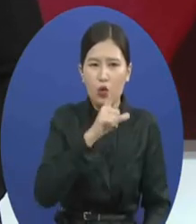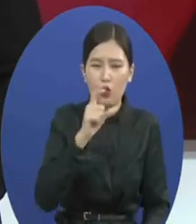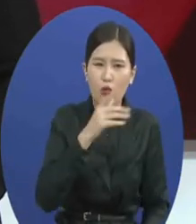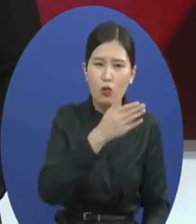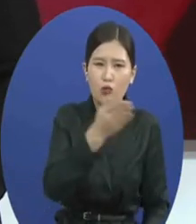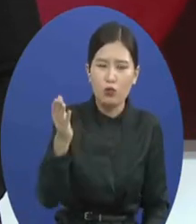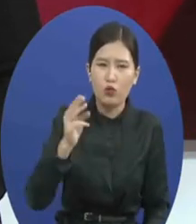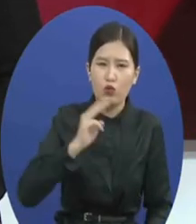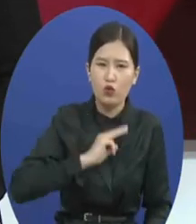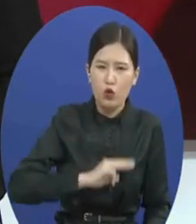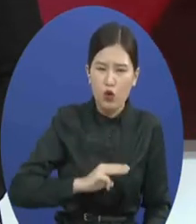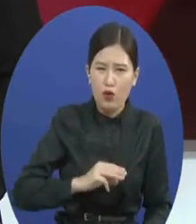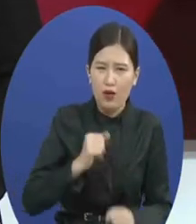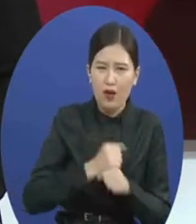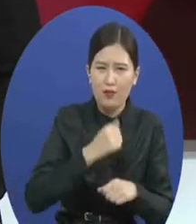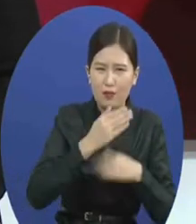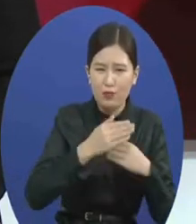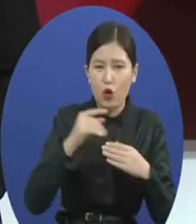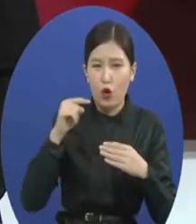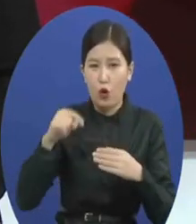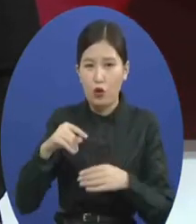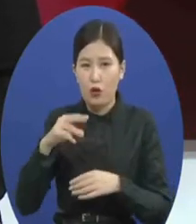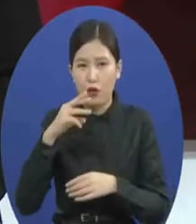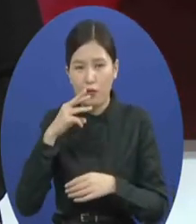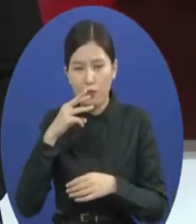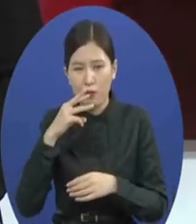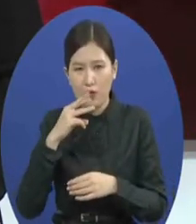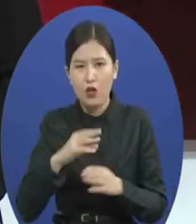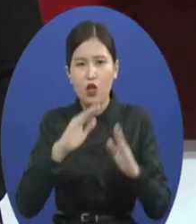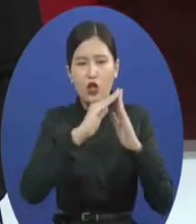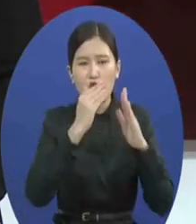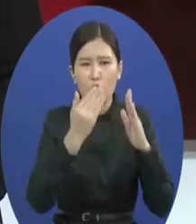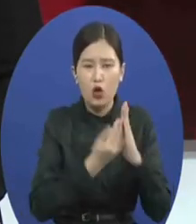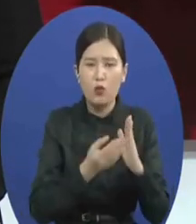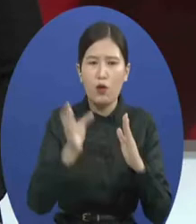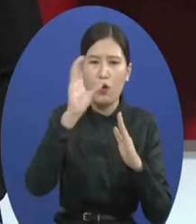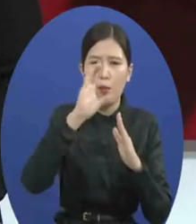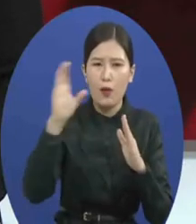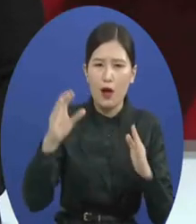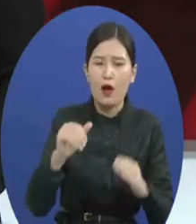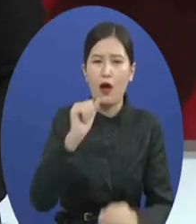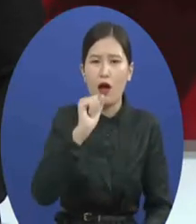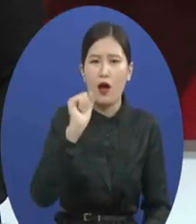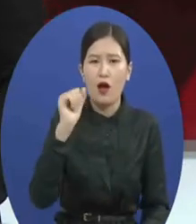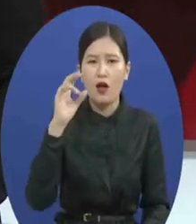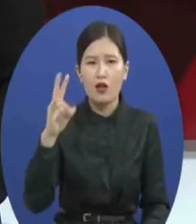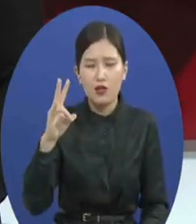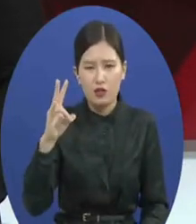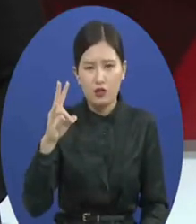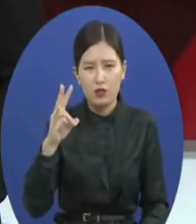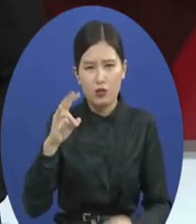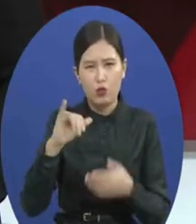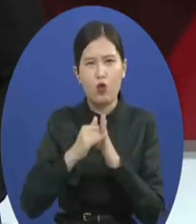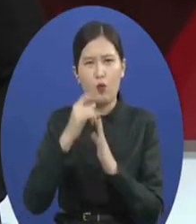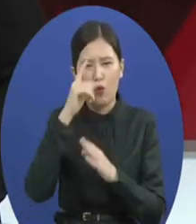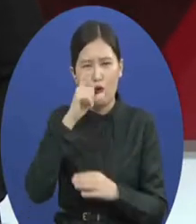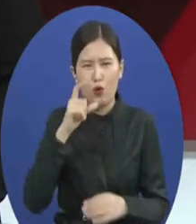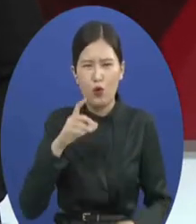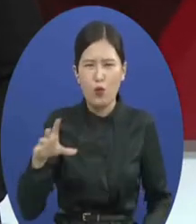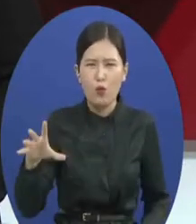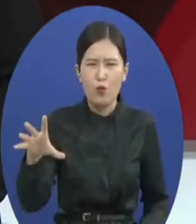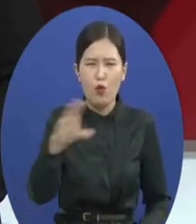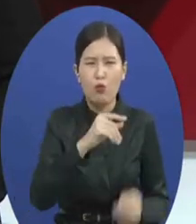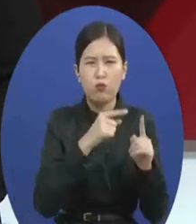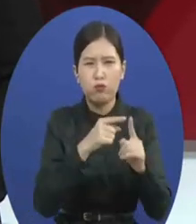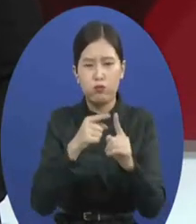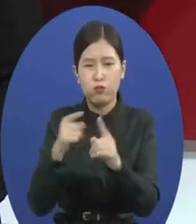дэмжлэг үзүүлсэн бол харин өнөөдөр ийсэн мэдэгдэл айл өрх, аж ахуйн нэгж, албан байгууллага гээд Монгол улсын бараг бүх иргэнд хамааралтай шийдвэр ийсэн гэж